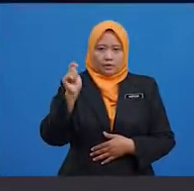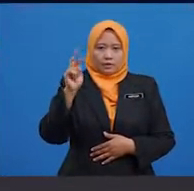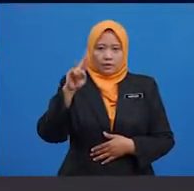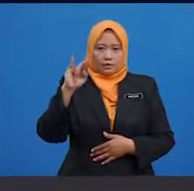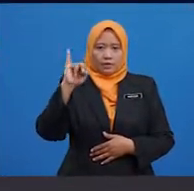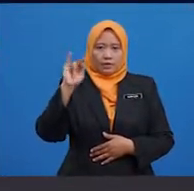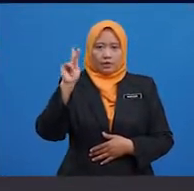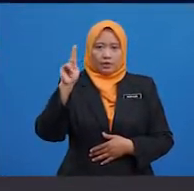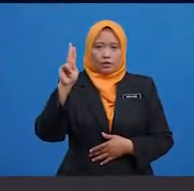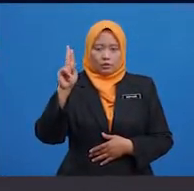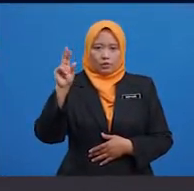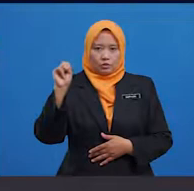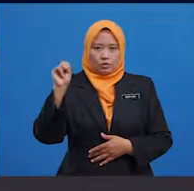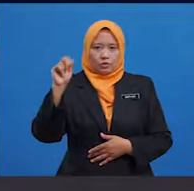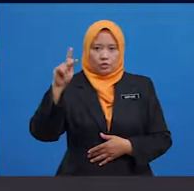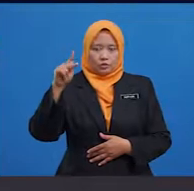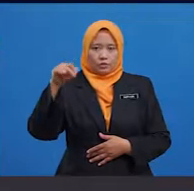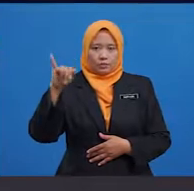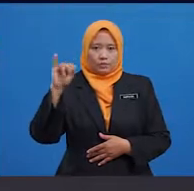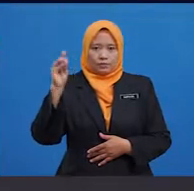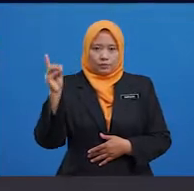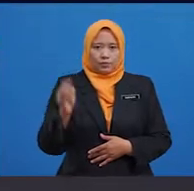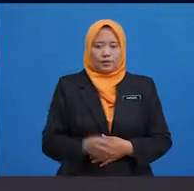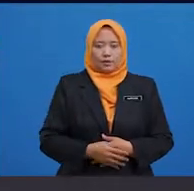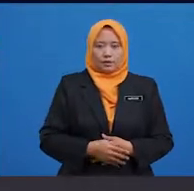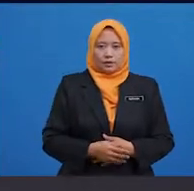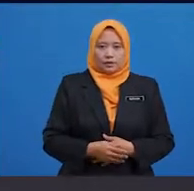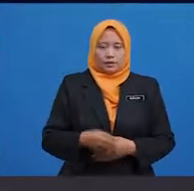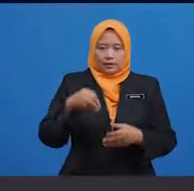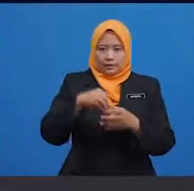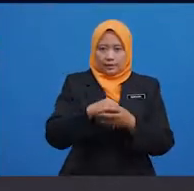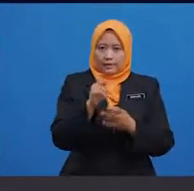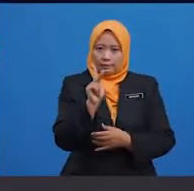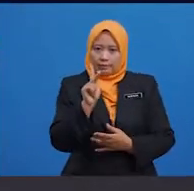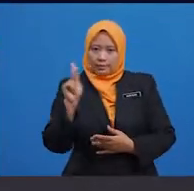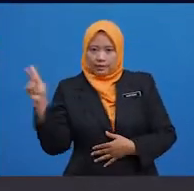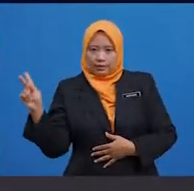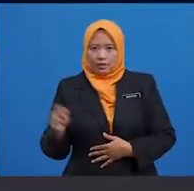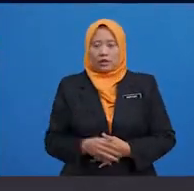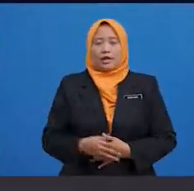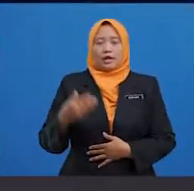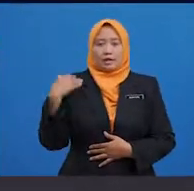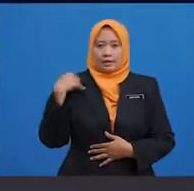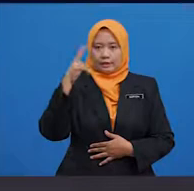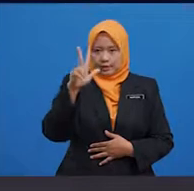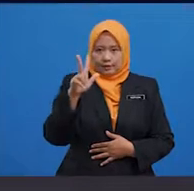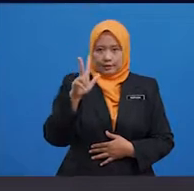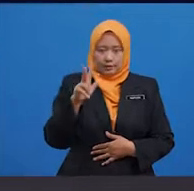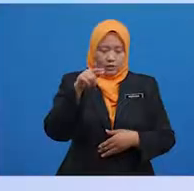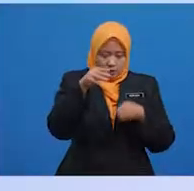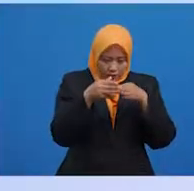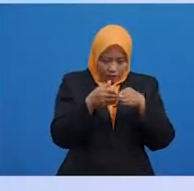Orang Greek kuno percaya arteri menyalurkan udara dari paru-paru ke semua bahagian